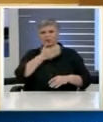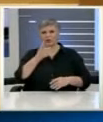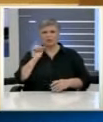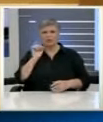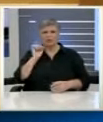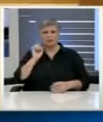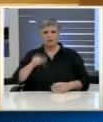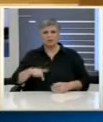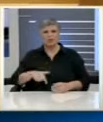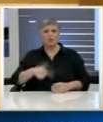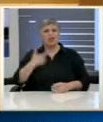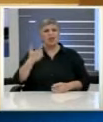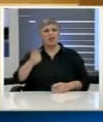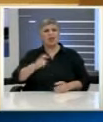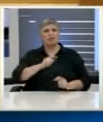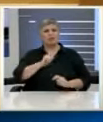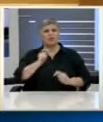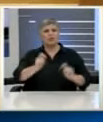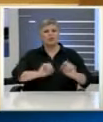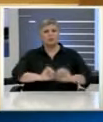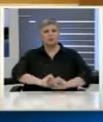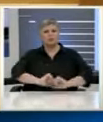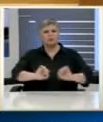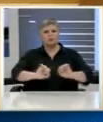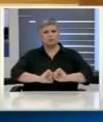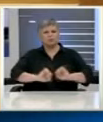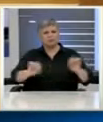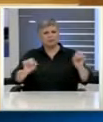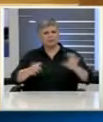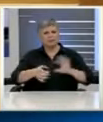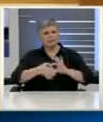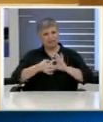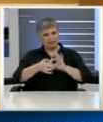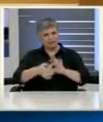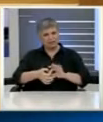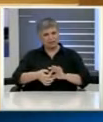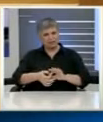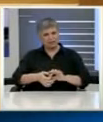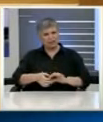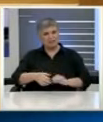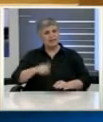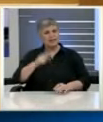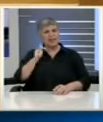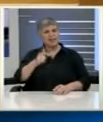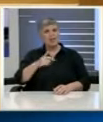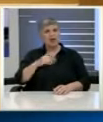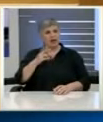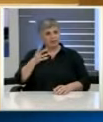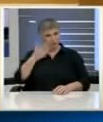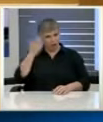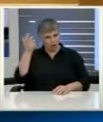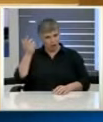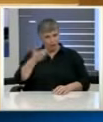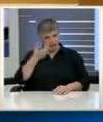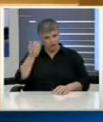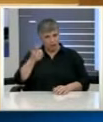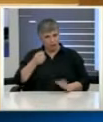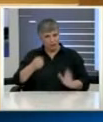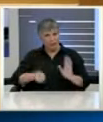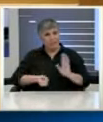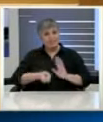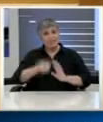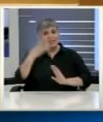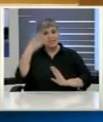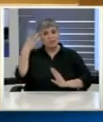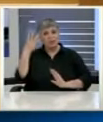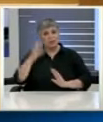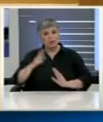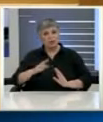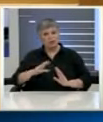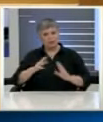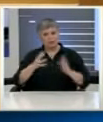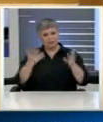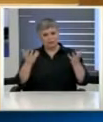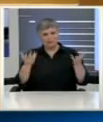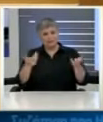κατασκευής μολότοφ ς αυτό εννοείται κύριε τσίπρα όταν λέτε ότι υπάρχει καινοτομία στα πανεπιστήμια τι πράγματα είναι